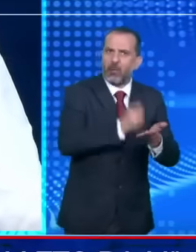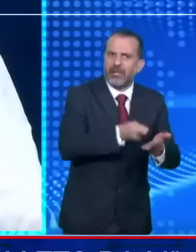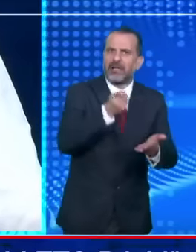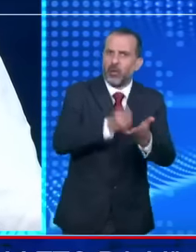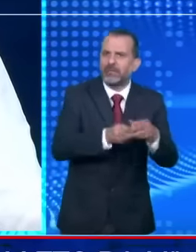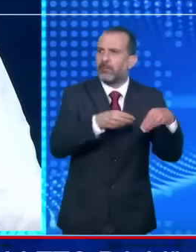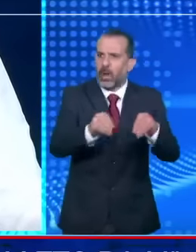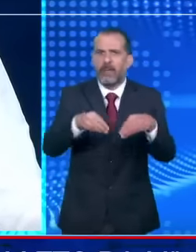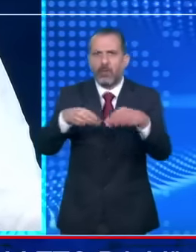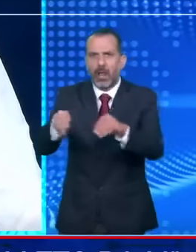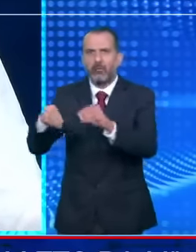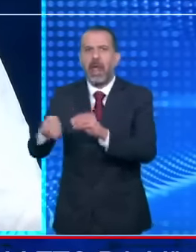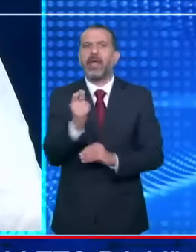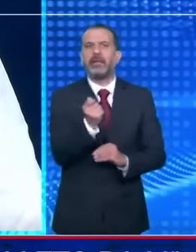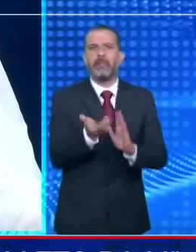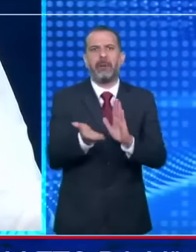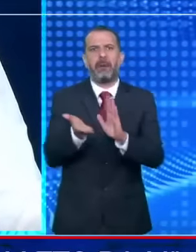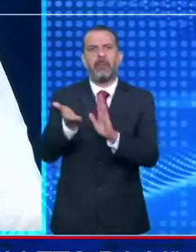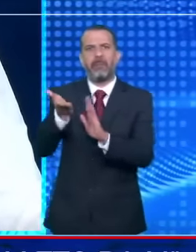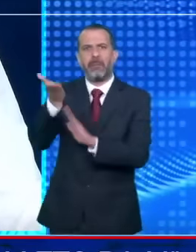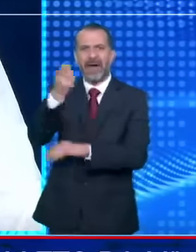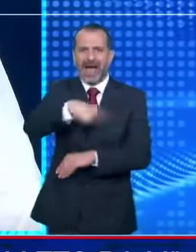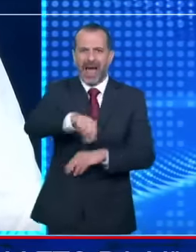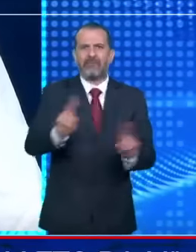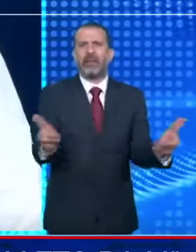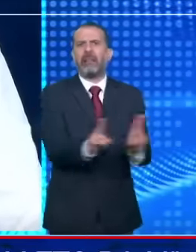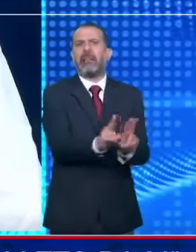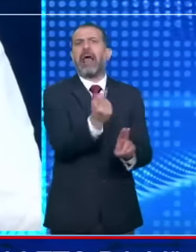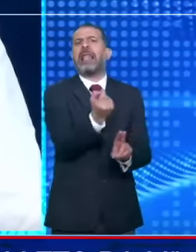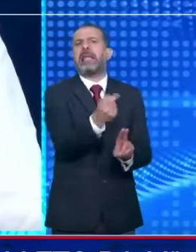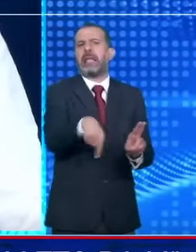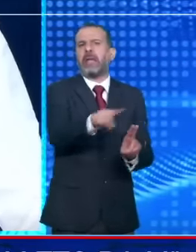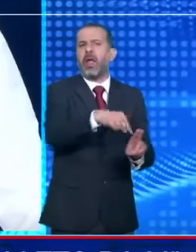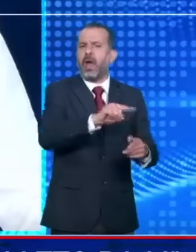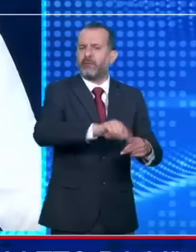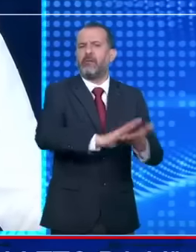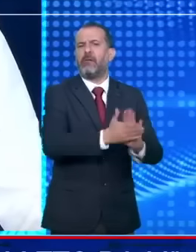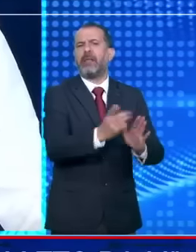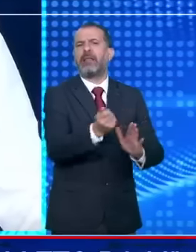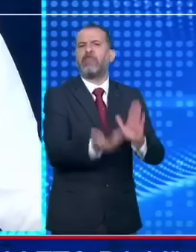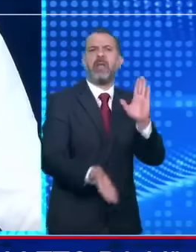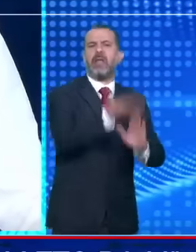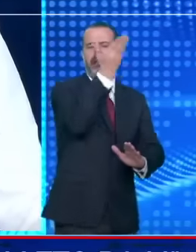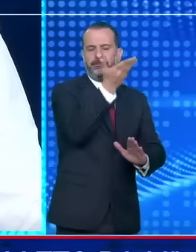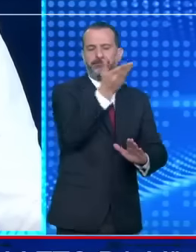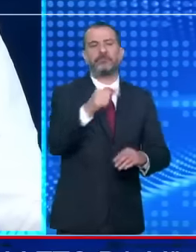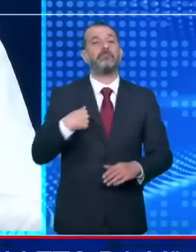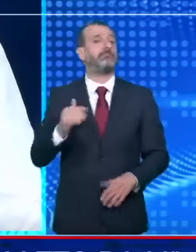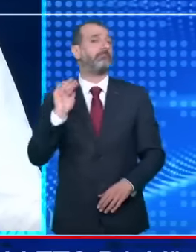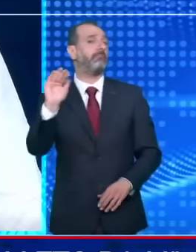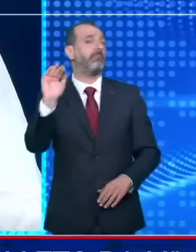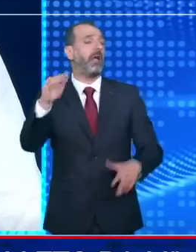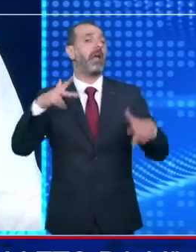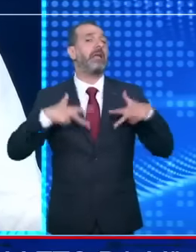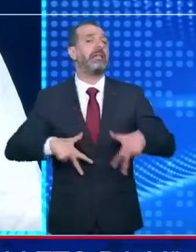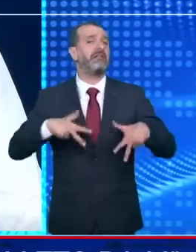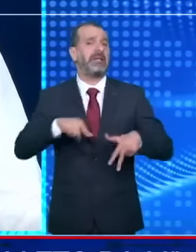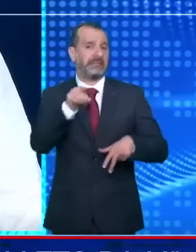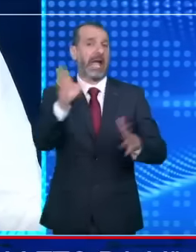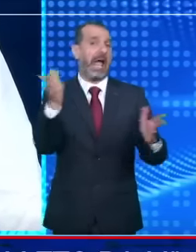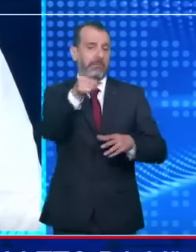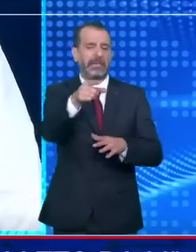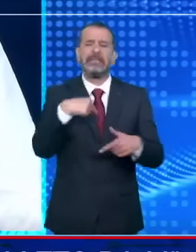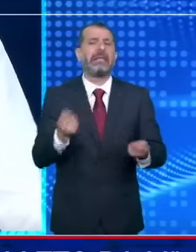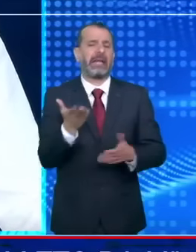πολύ δύσκολη. Σήμερα είδα μια άλλη. Εσείς τι θα έρευνα. Κάνατε δηλαδή, γιατί η κυβέρνηση όταν λέει έχεις, ότι εγώ παίρνω μέτρα γι' αυτό. Όταν έχεις μικρομεσαίες